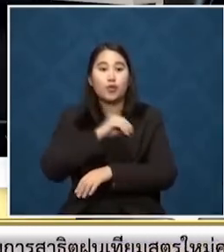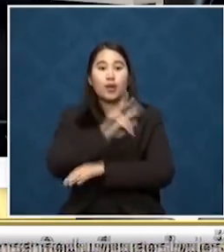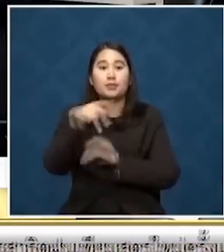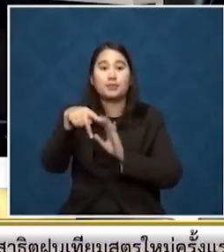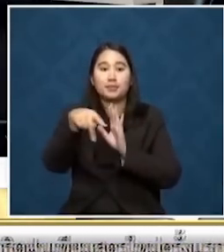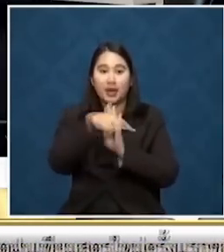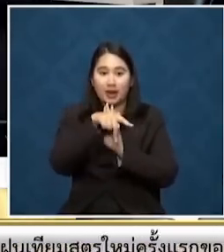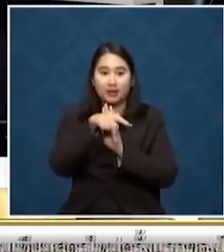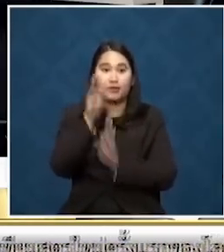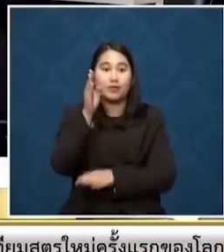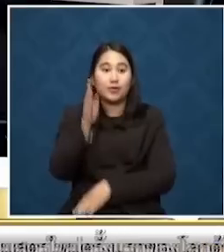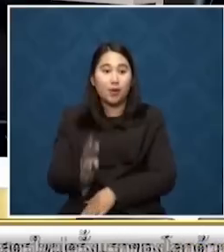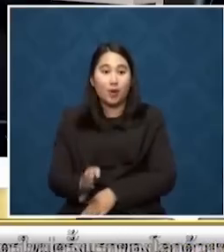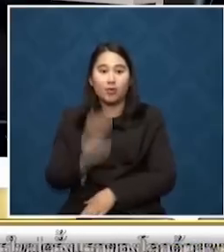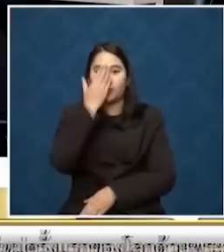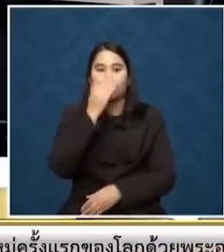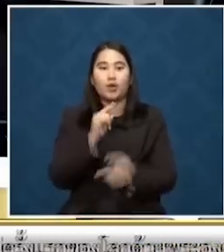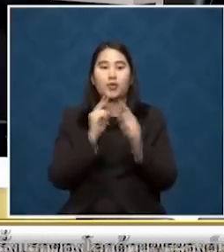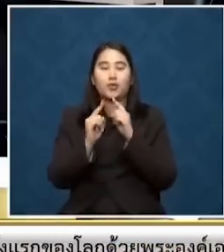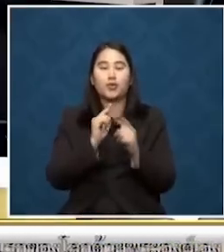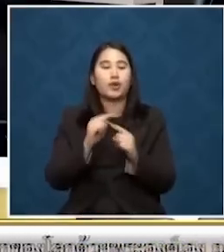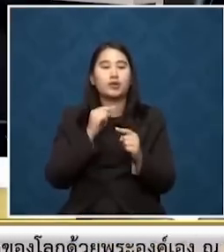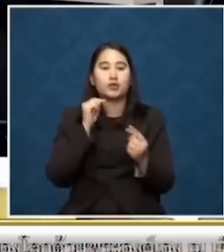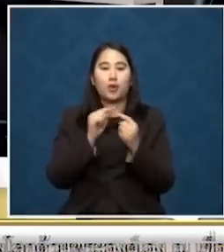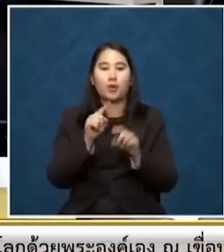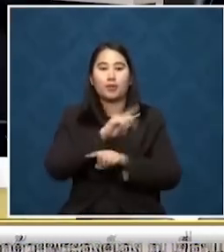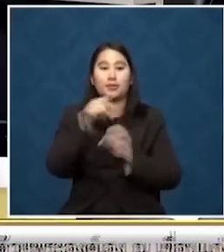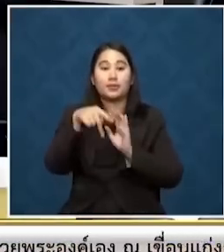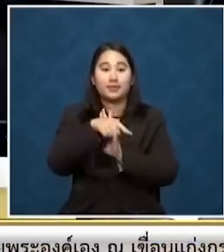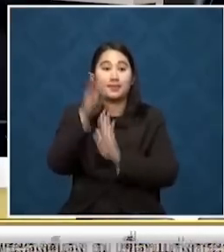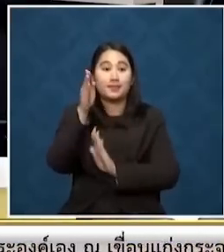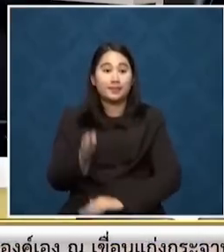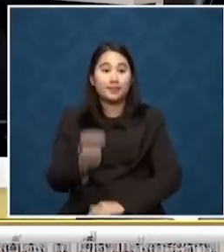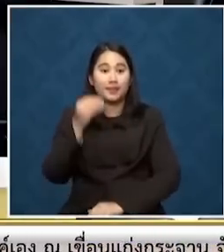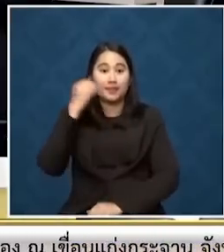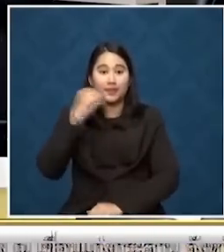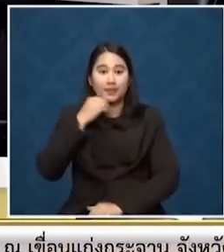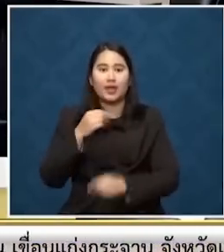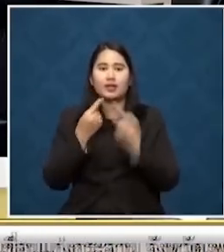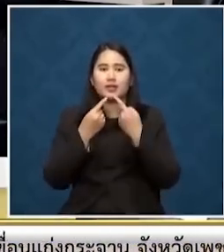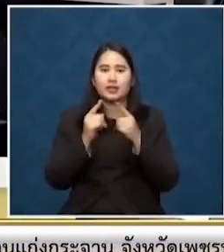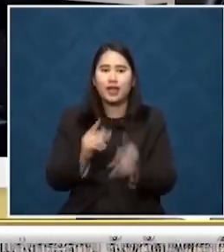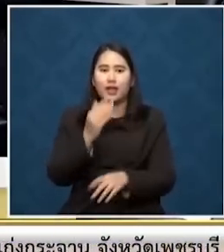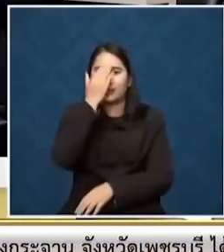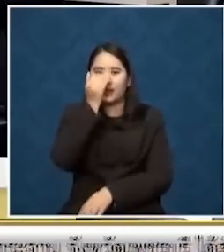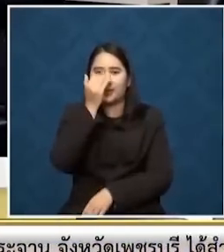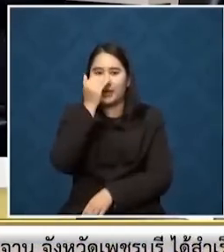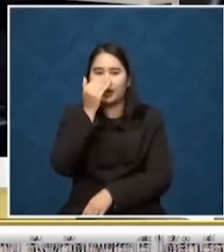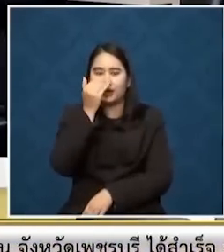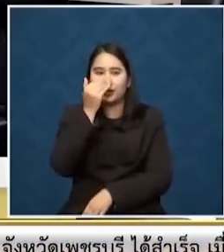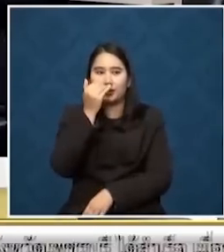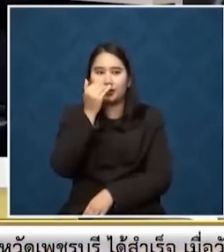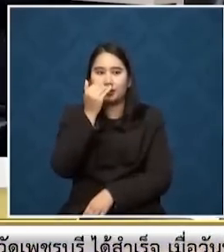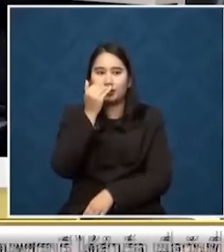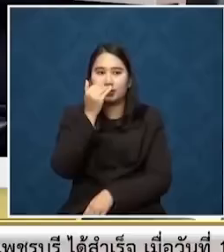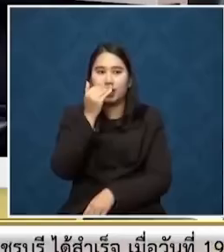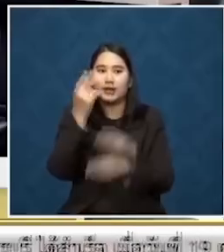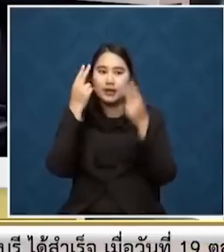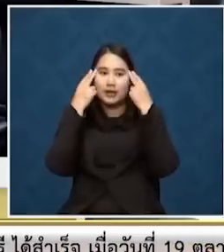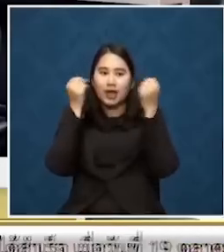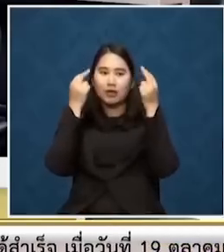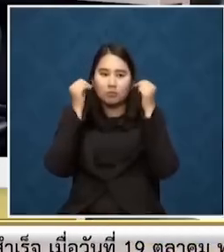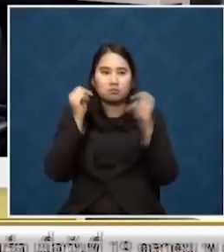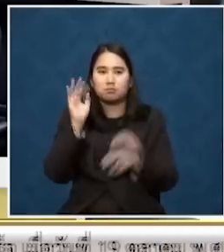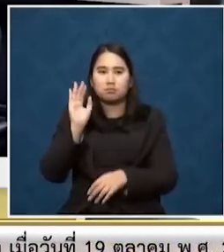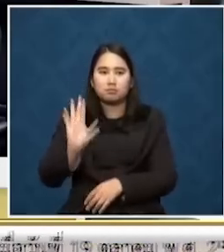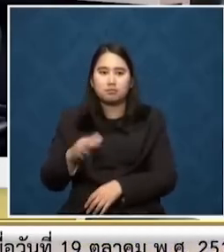งการพนันช่อกงประชาชนในพื้นที่เขตบางนาซึ่งเรื่องนี้เนี่ยนายกเนี่ยมอบหมายให้รัฐมนตรีว่าการกระทรวงมหาดไทย